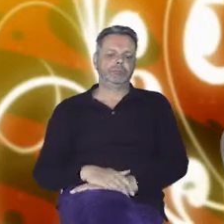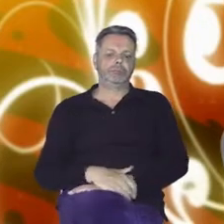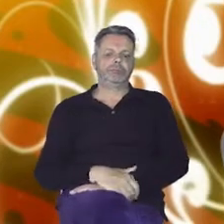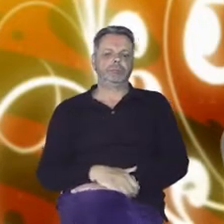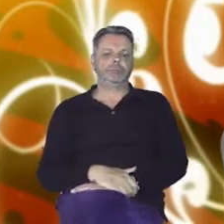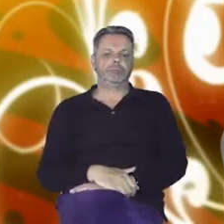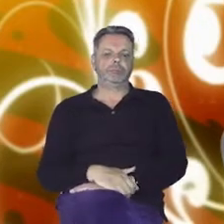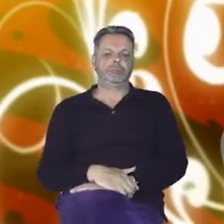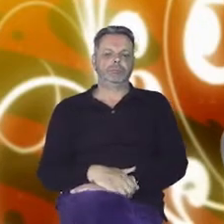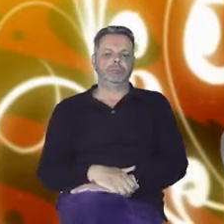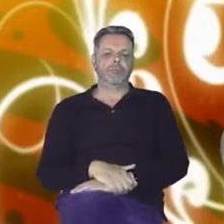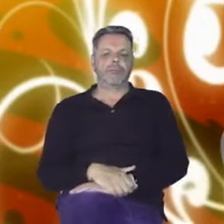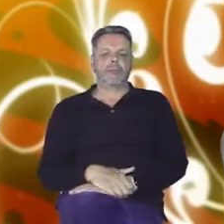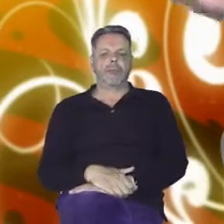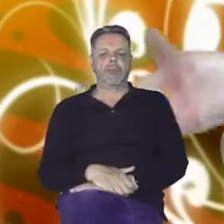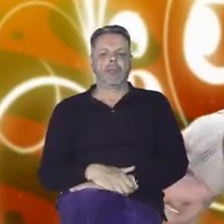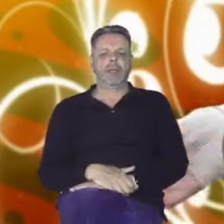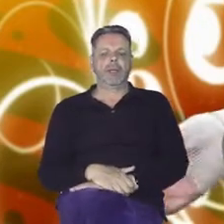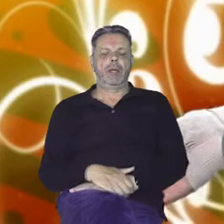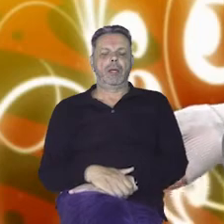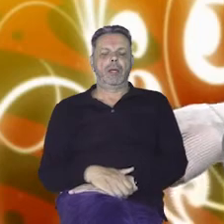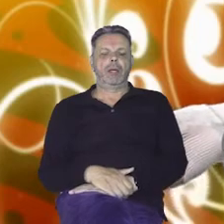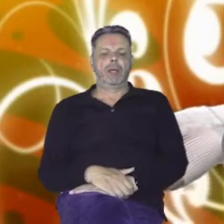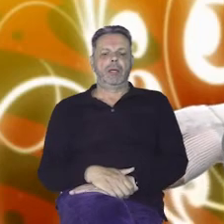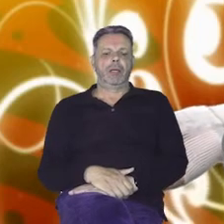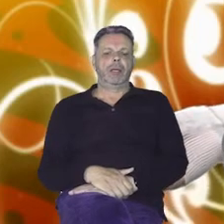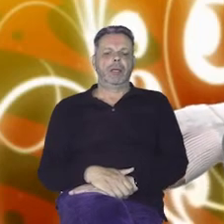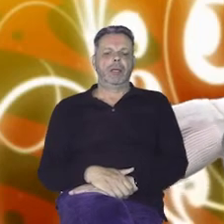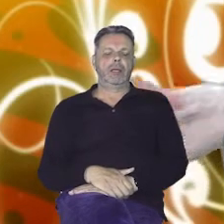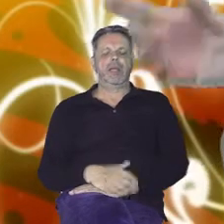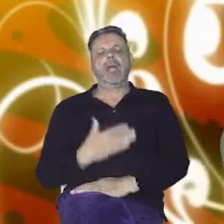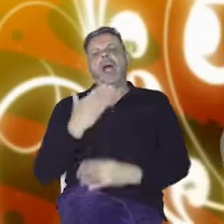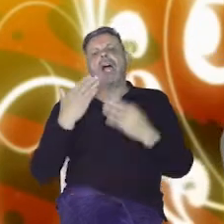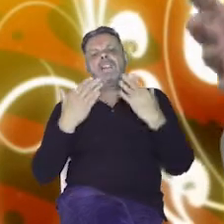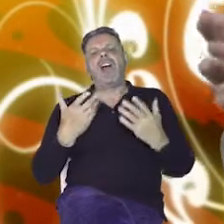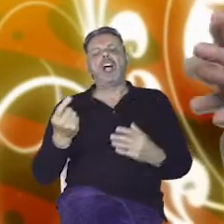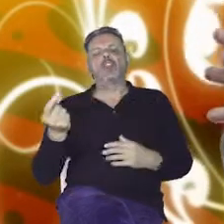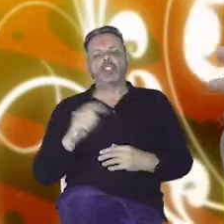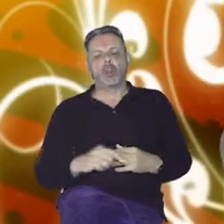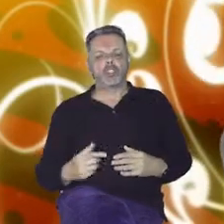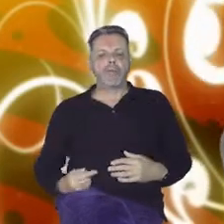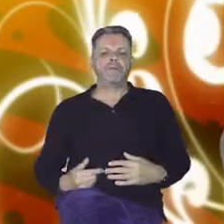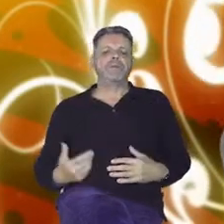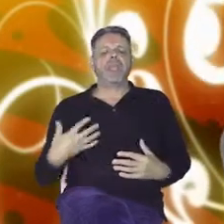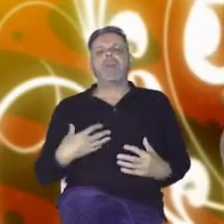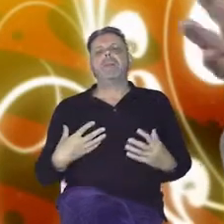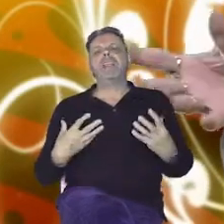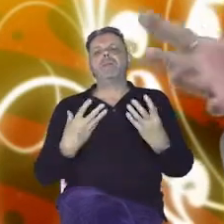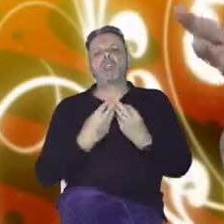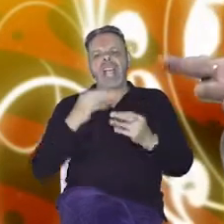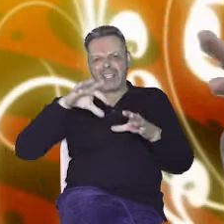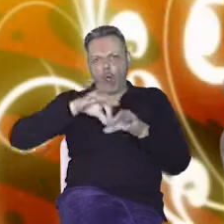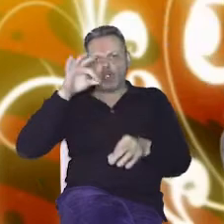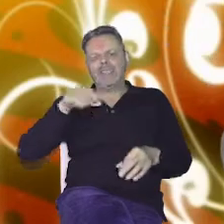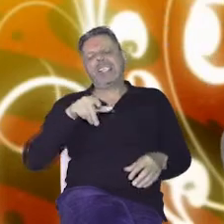gleda u lice. Prema tome, gospođo Dajčić, hvala što ste došli. Zajedno smo skoro osmislili ovu